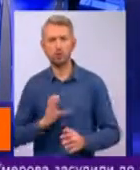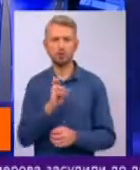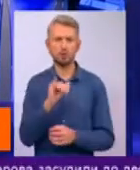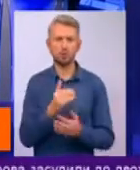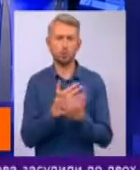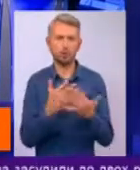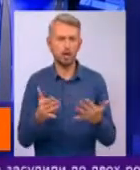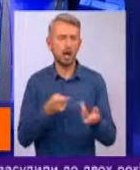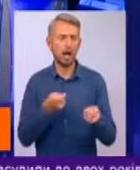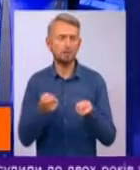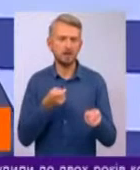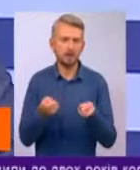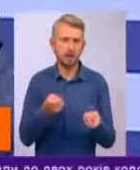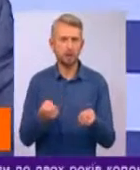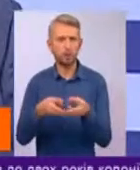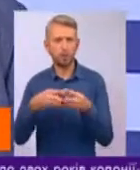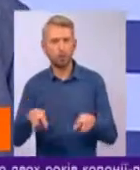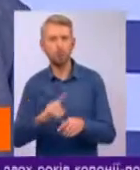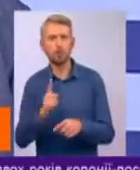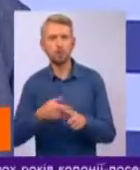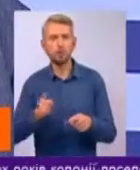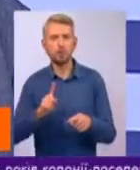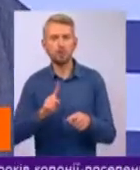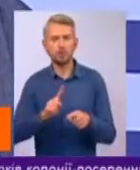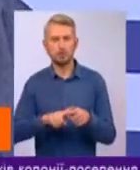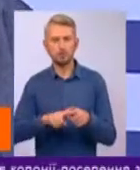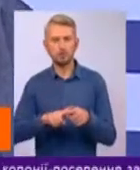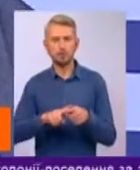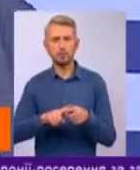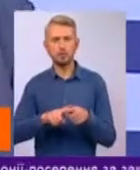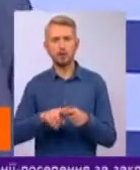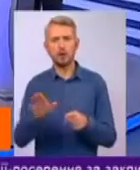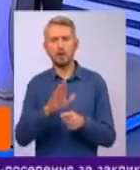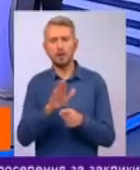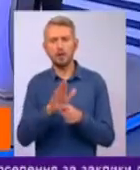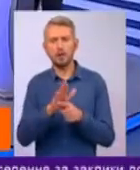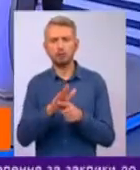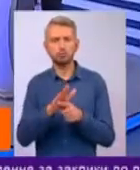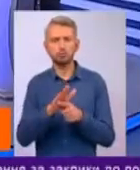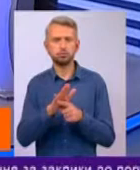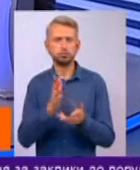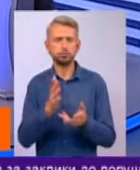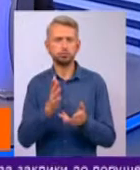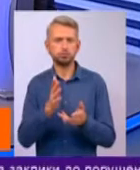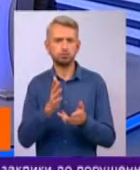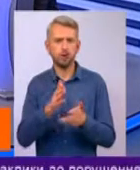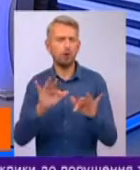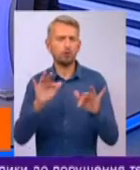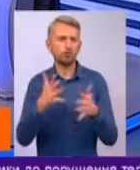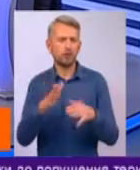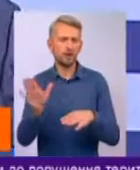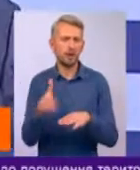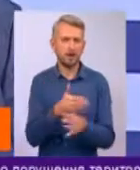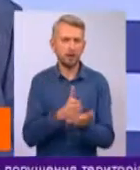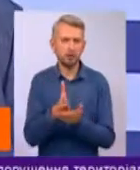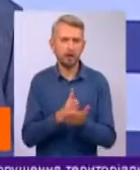і адміністрації, і уряду, щоб це не посипання голови пеплом, там, емоції, там, случайні зняття з посад, а